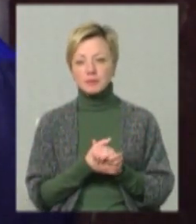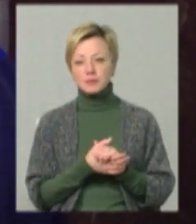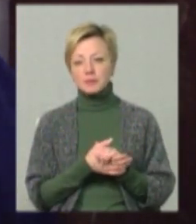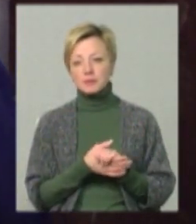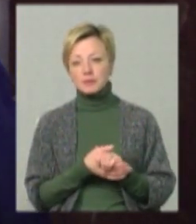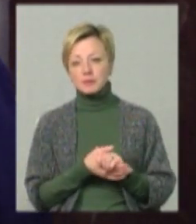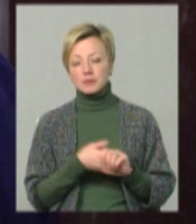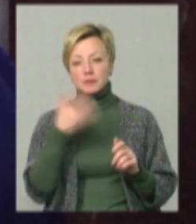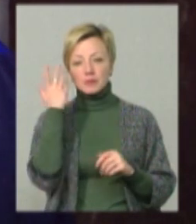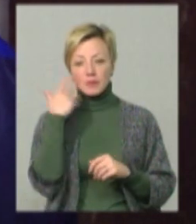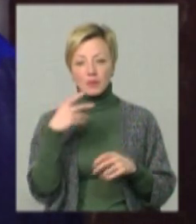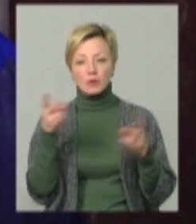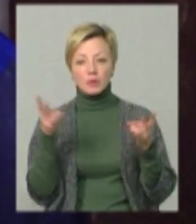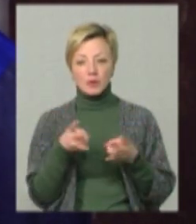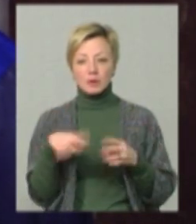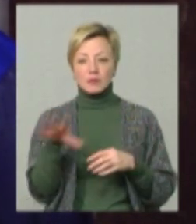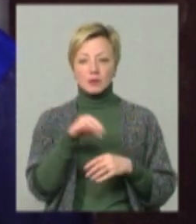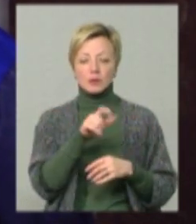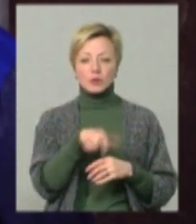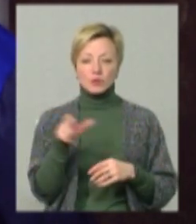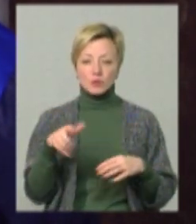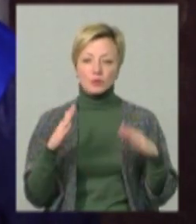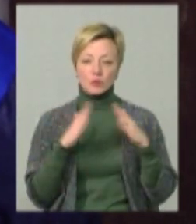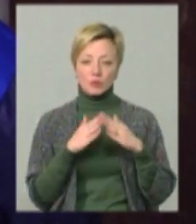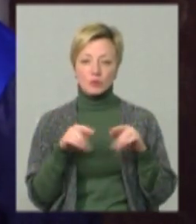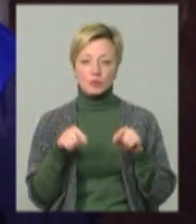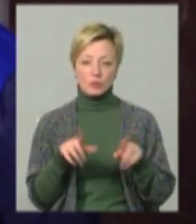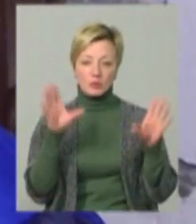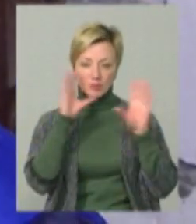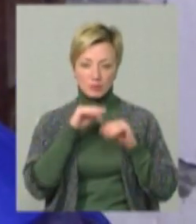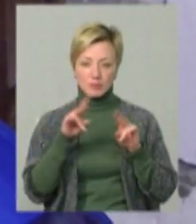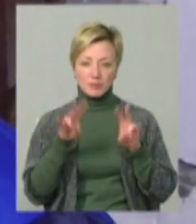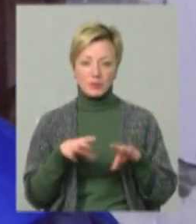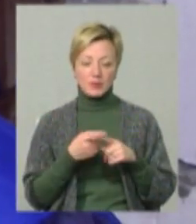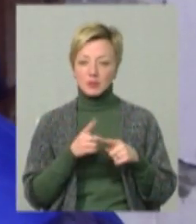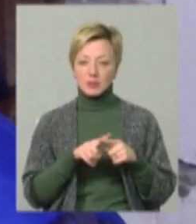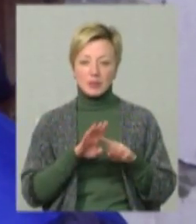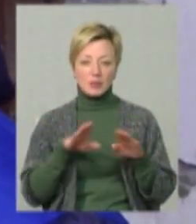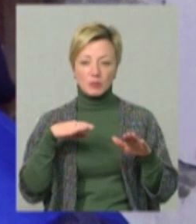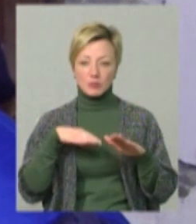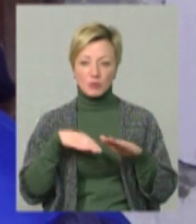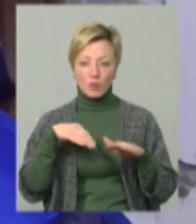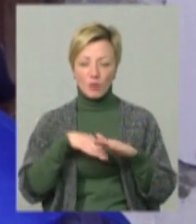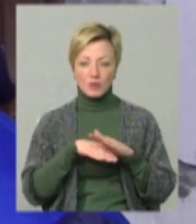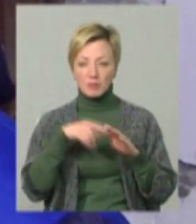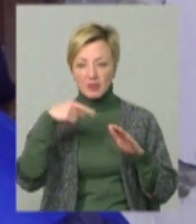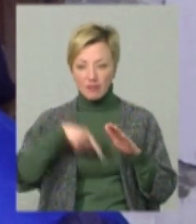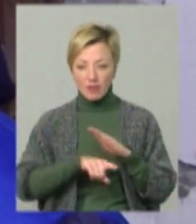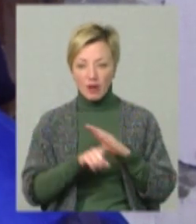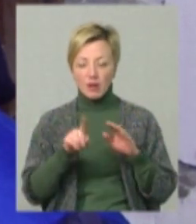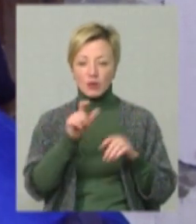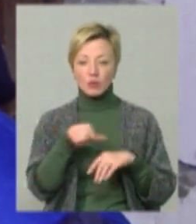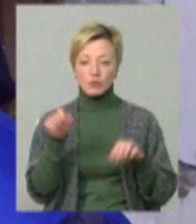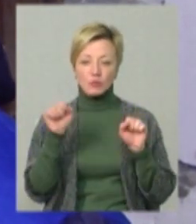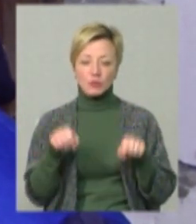При необхідності всі мешканці будинку тут помістяться. Це не сховище, це підвал, в